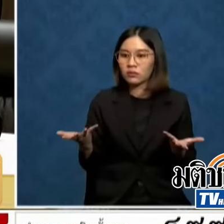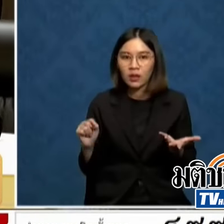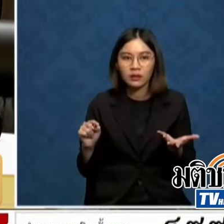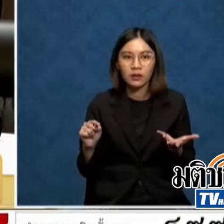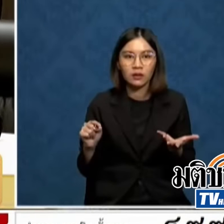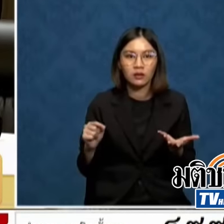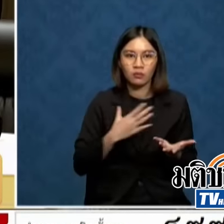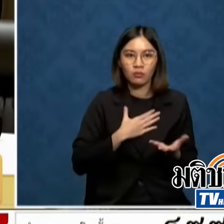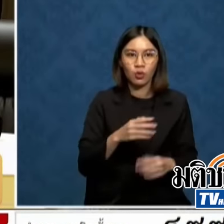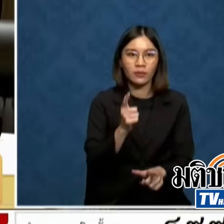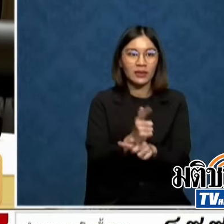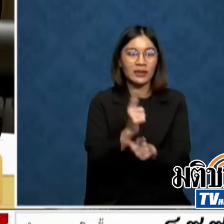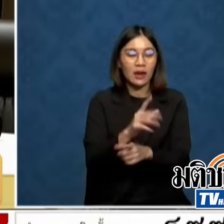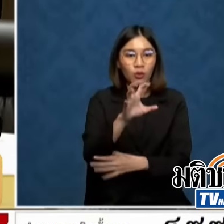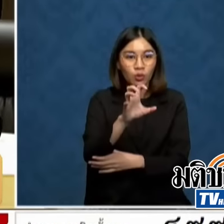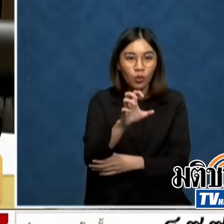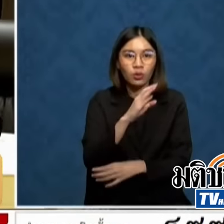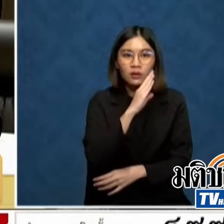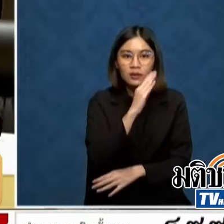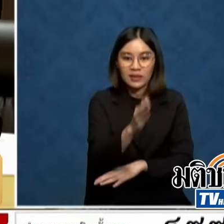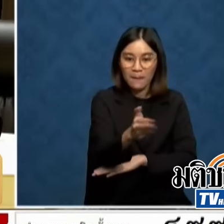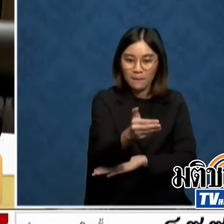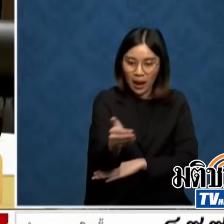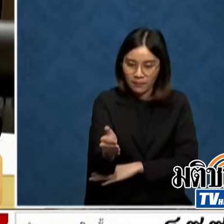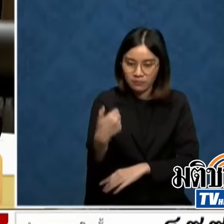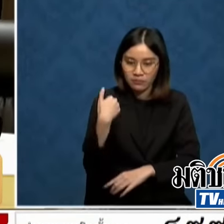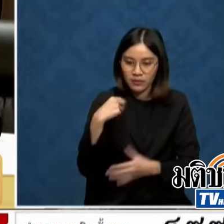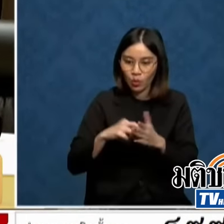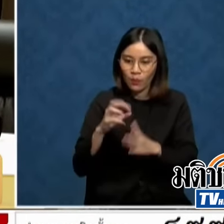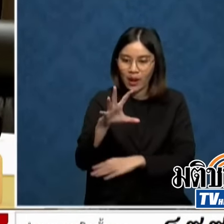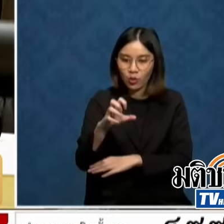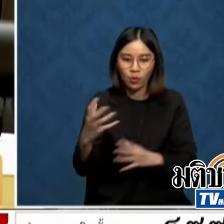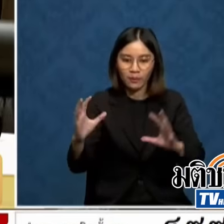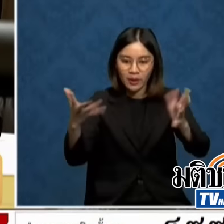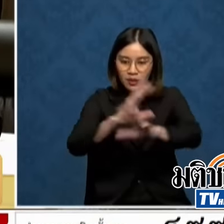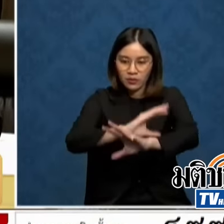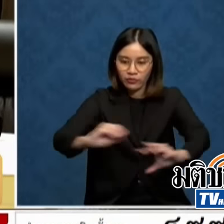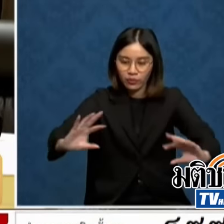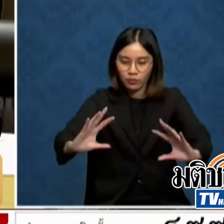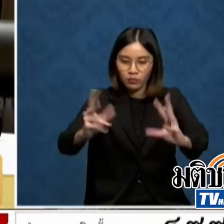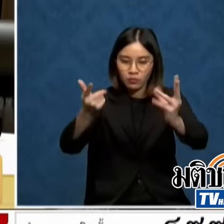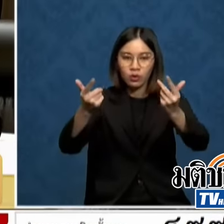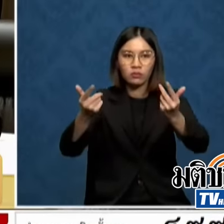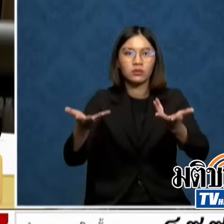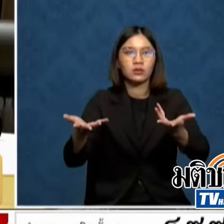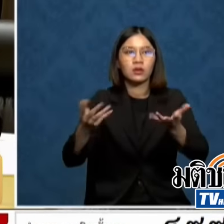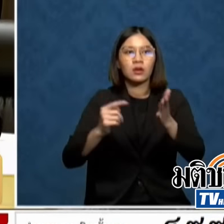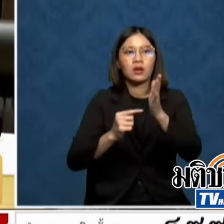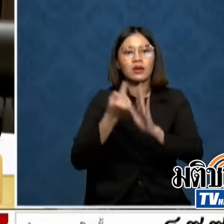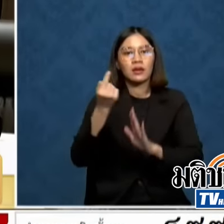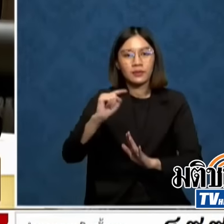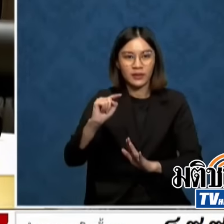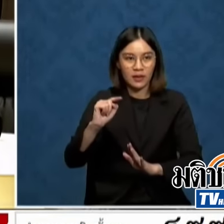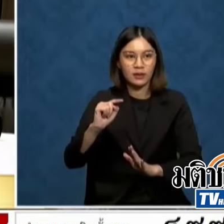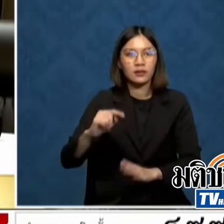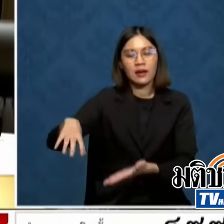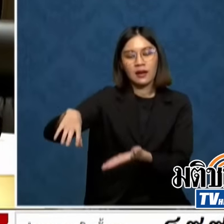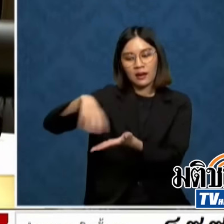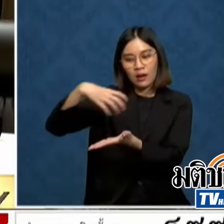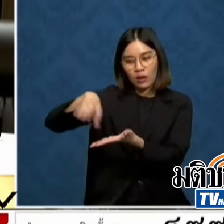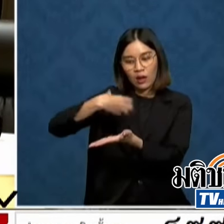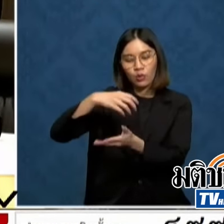บ่อผมเลี้ยงกุ้งถ้ามีปลาในบ่อนั่นหมายความว่ากุ้งผมไม่เหลือแล้วและเขาก็ได้เริ่มต้นในการนำเสน